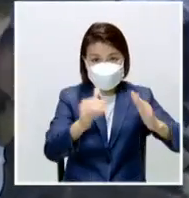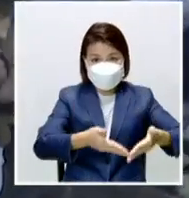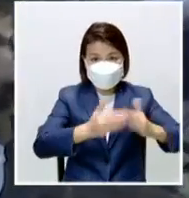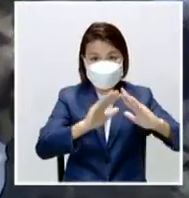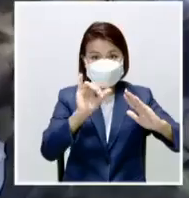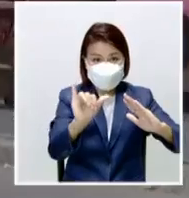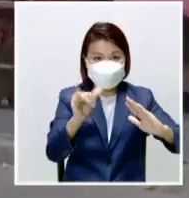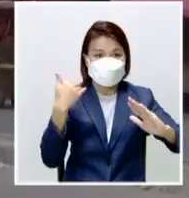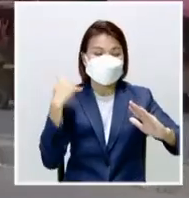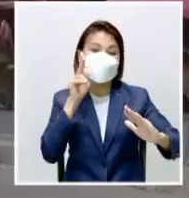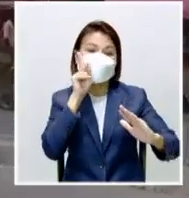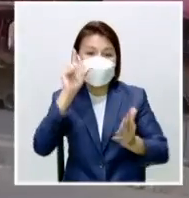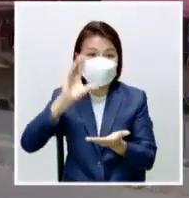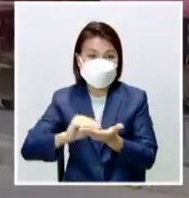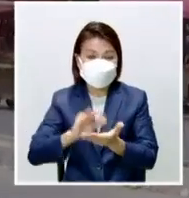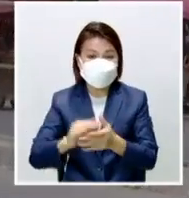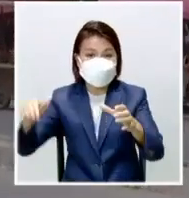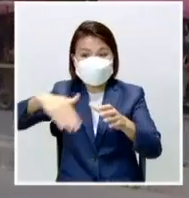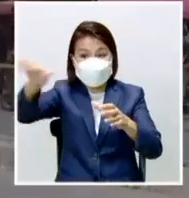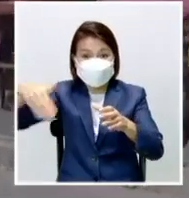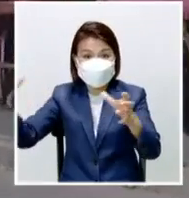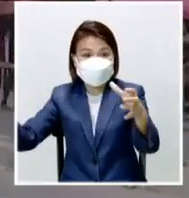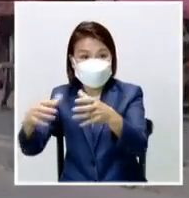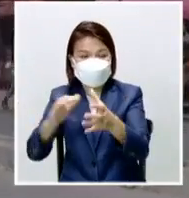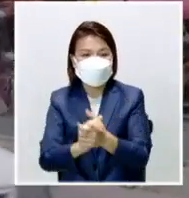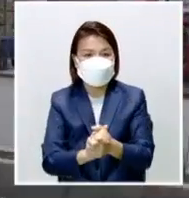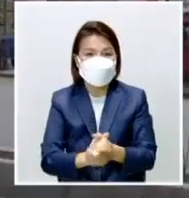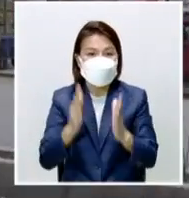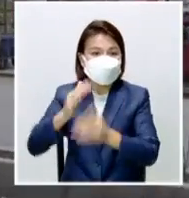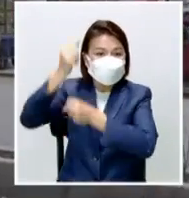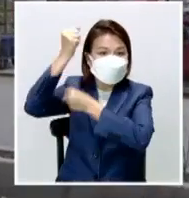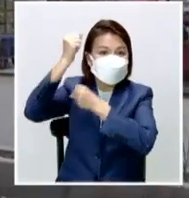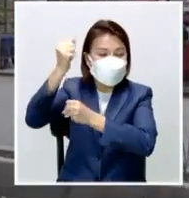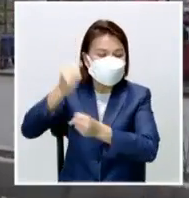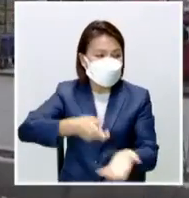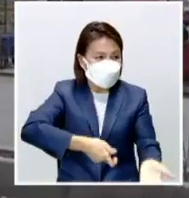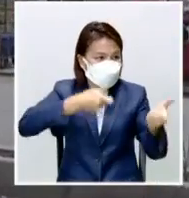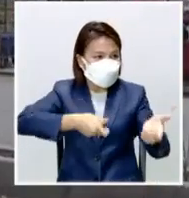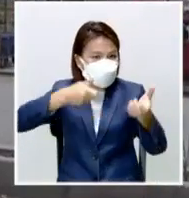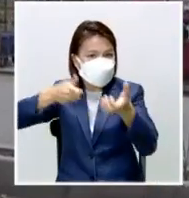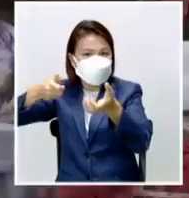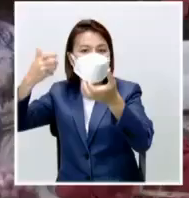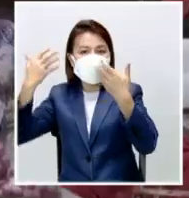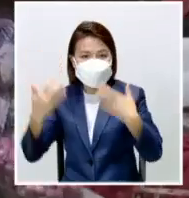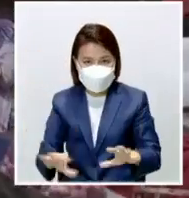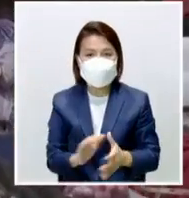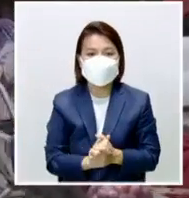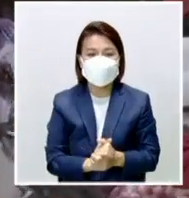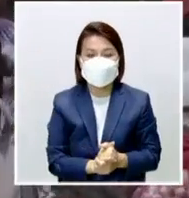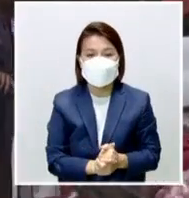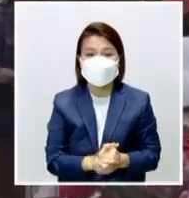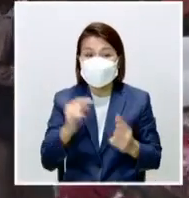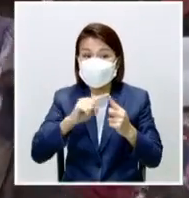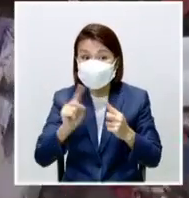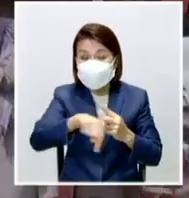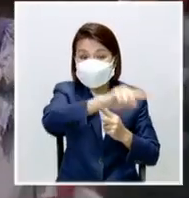คะก็มีรายงานว่านักรบตาลิบันเนี่ยยิงปืนใส่ผู้ประท้วงต่อต้านตาลิบันในเมืองจาลาลาบัดภาคตอนออกของประเทศห่